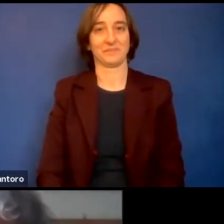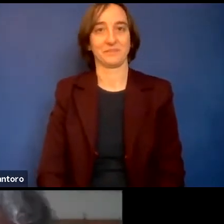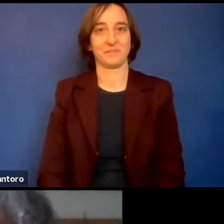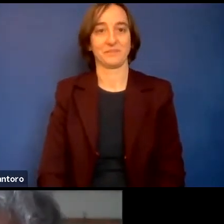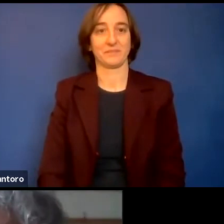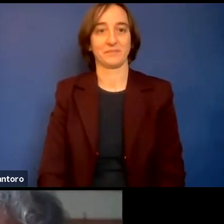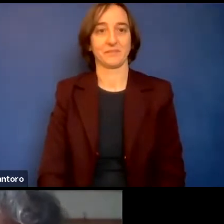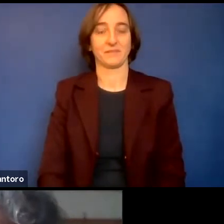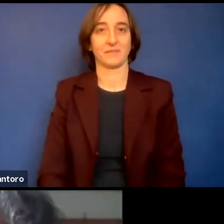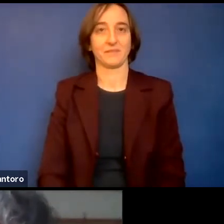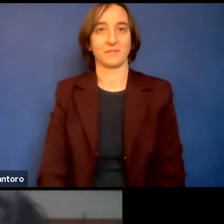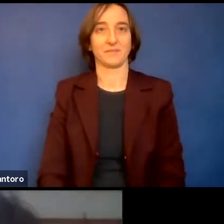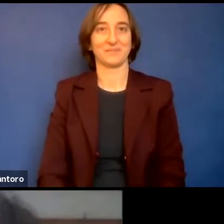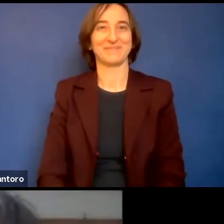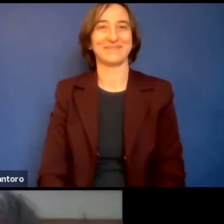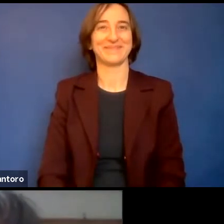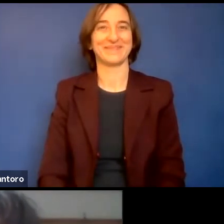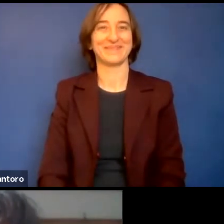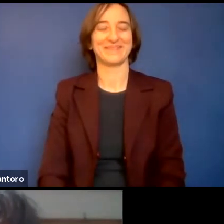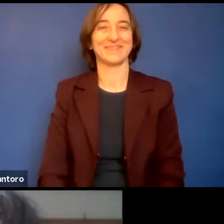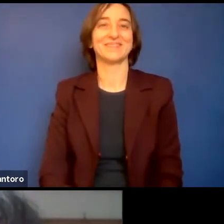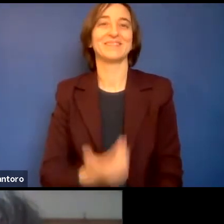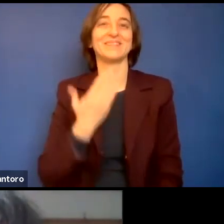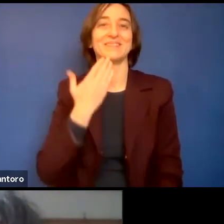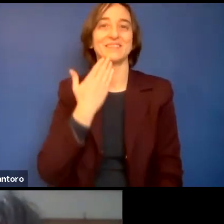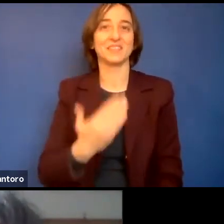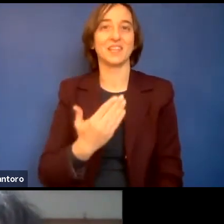Grazie a te, Gabriele. Bene,